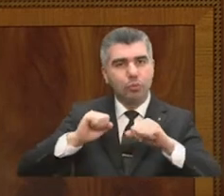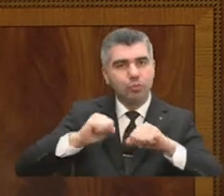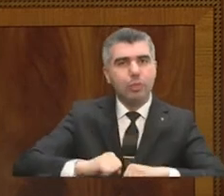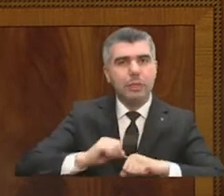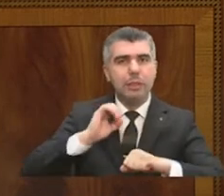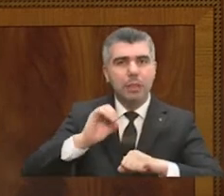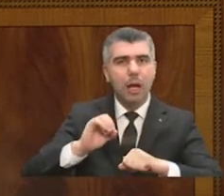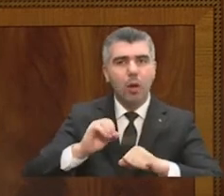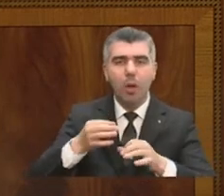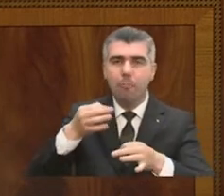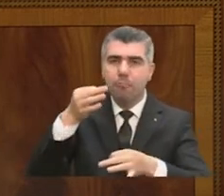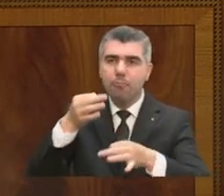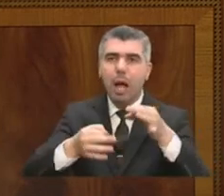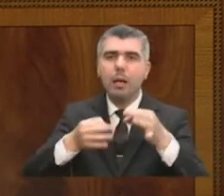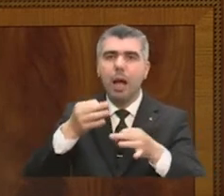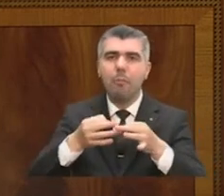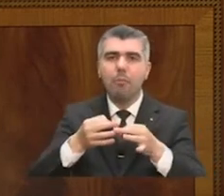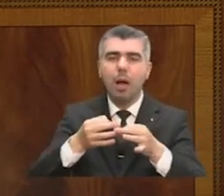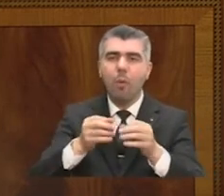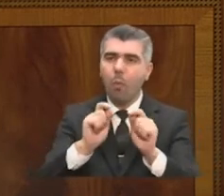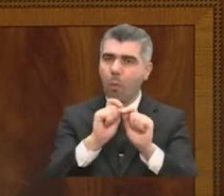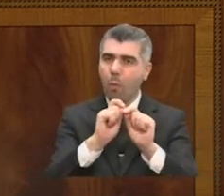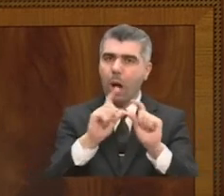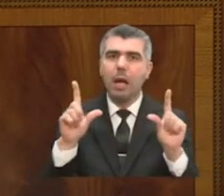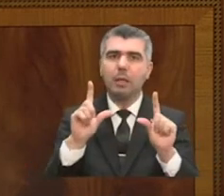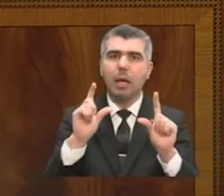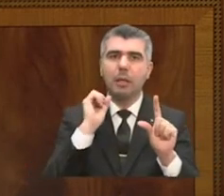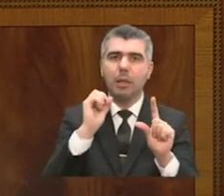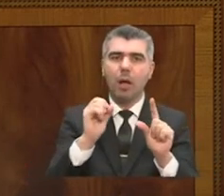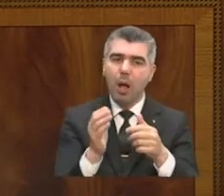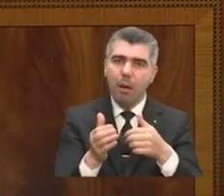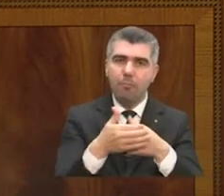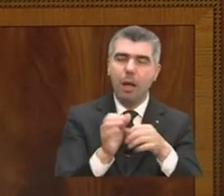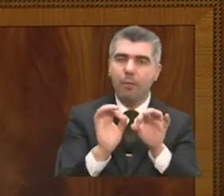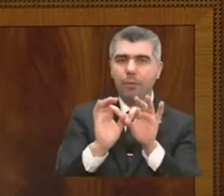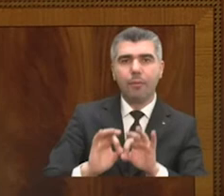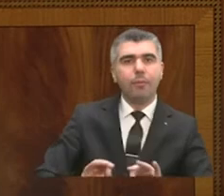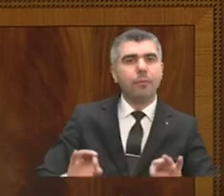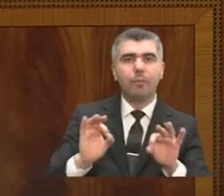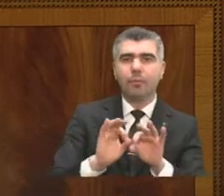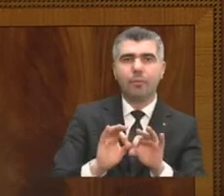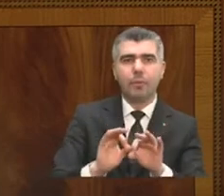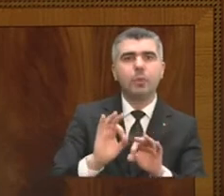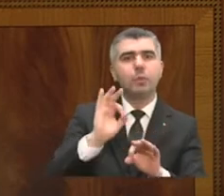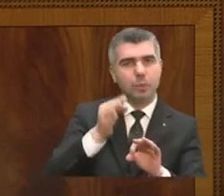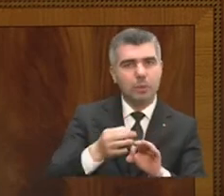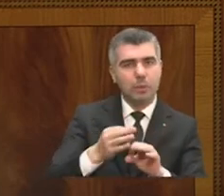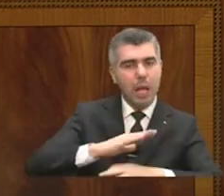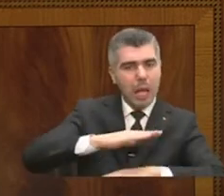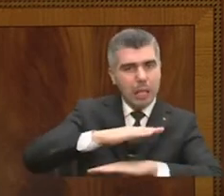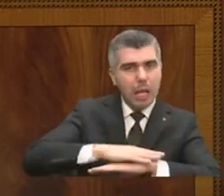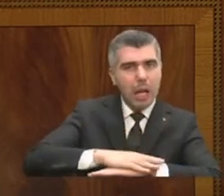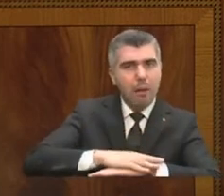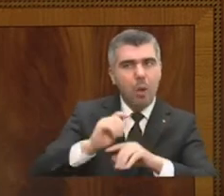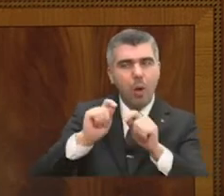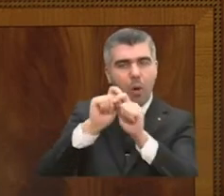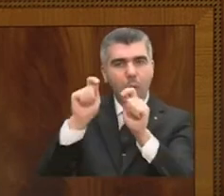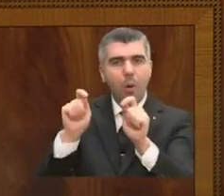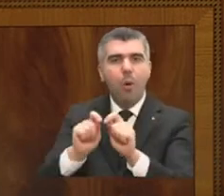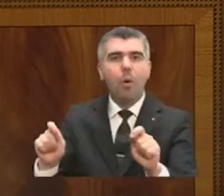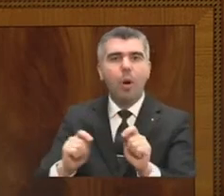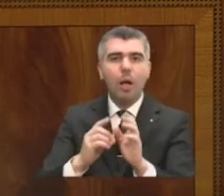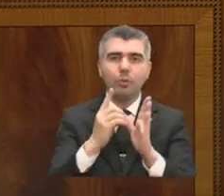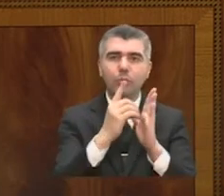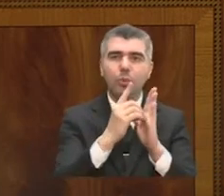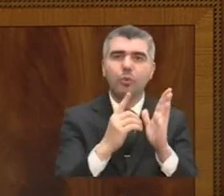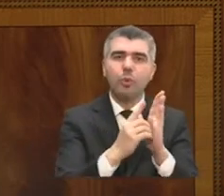d'instauration de l'état de droit et qui a un système judiciaire indépendant et partiel et